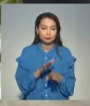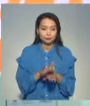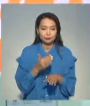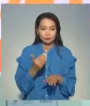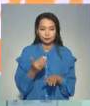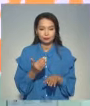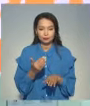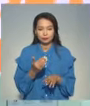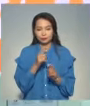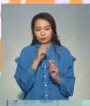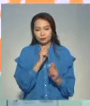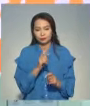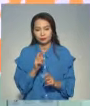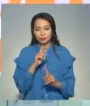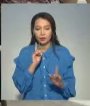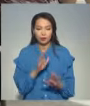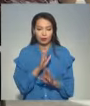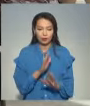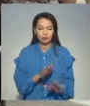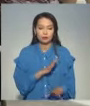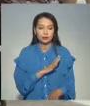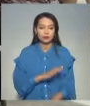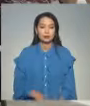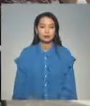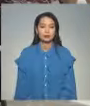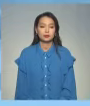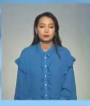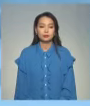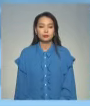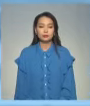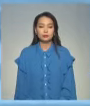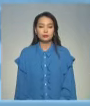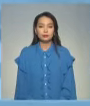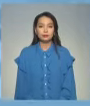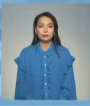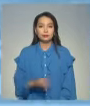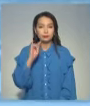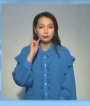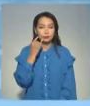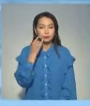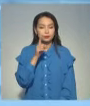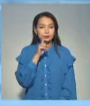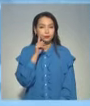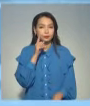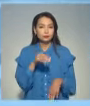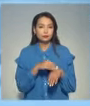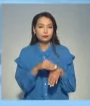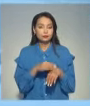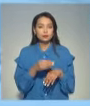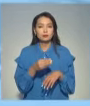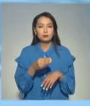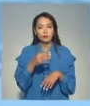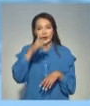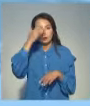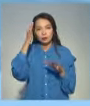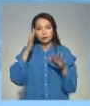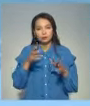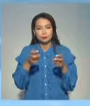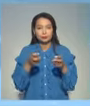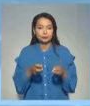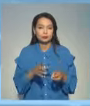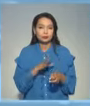алуасты. Айзат Төлепеқызы, Нұрғазы Шенес, Астана Таймс, Шымкент. Павлодарда жас жұбайлар ашық аспан астында неке қиды. Шараны